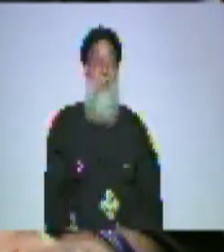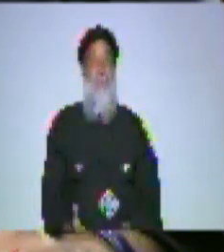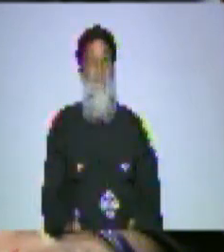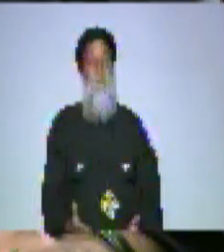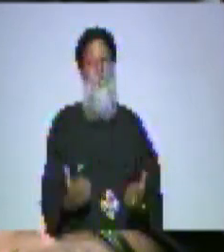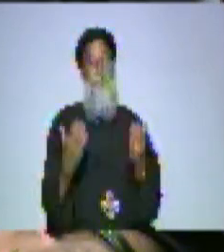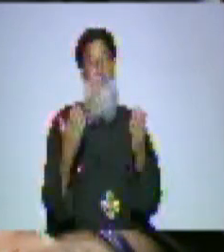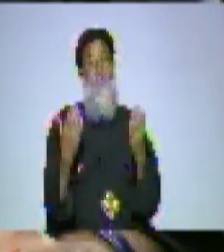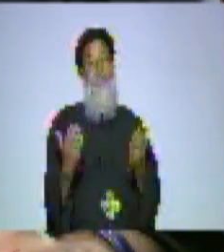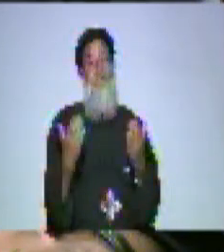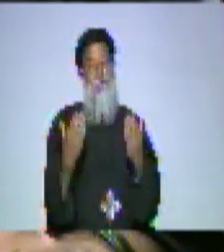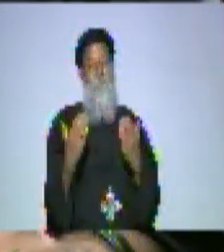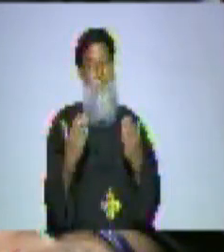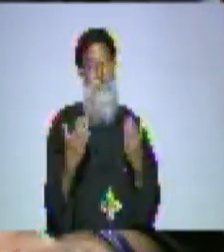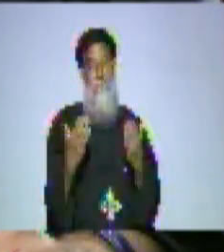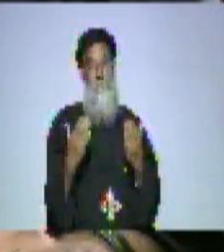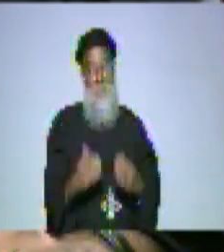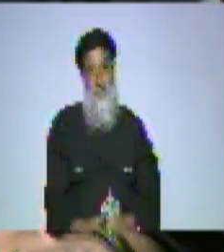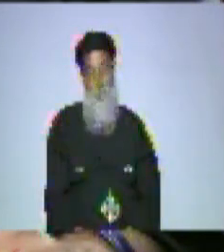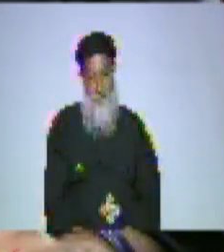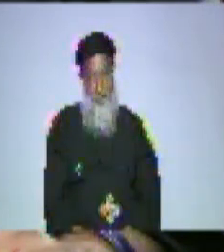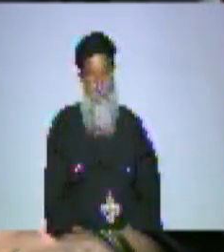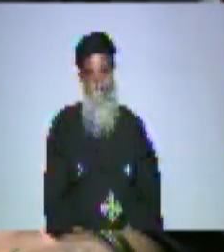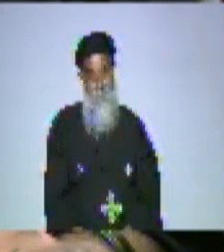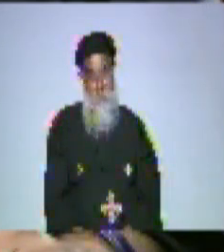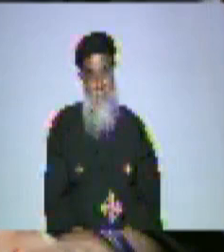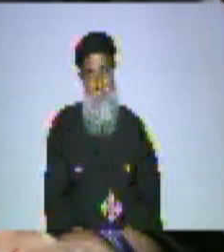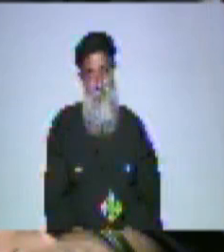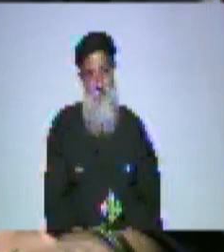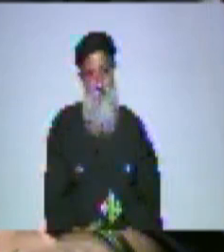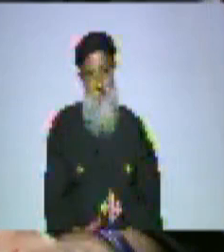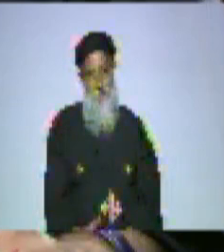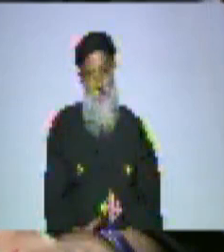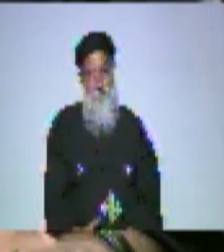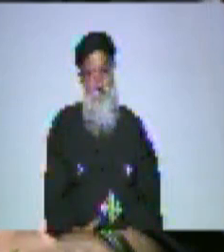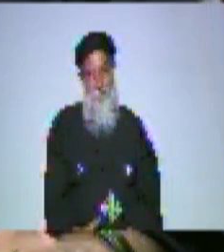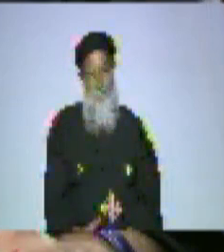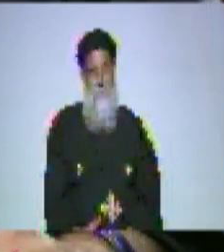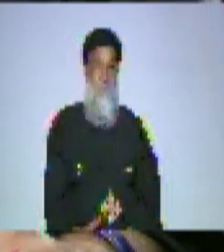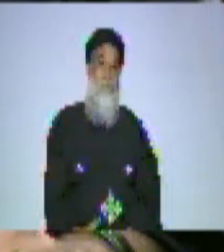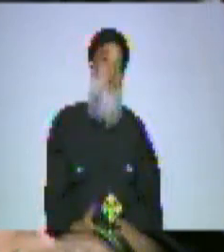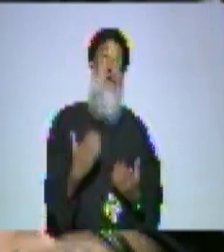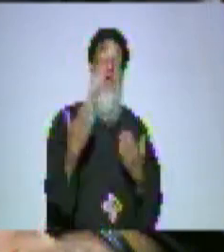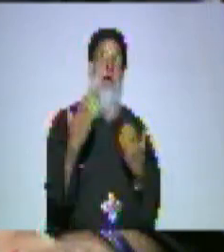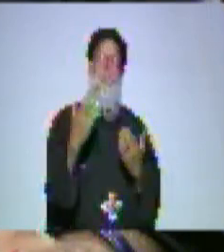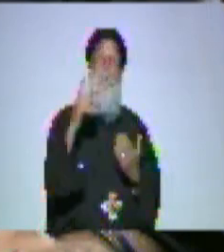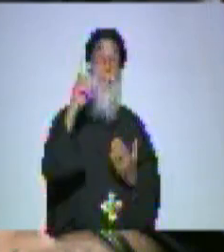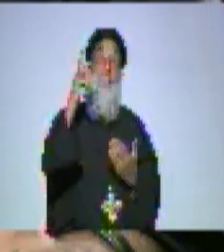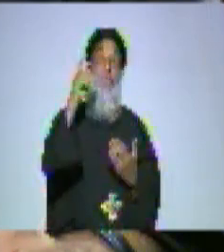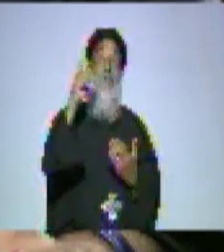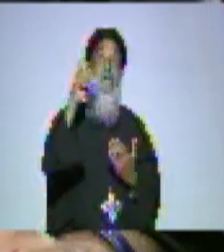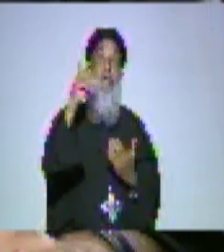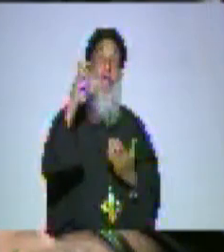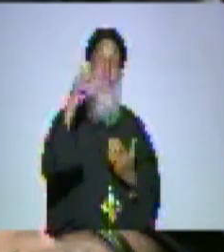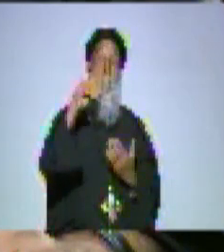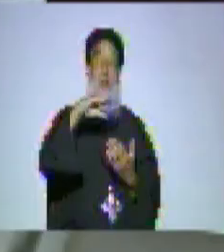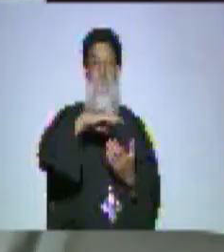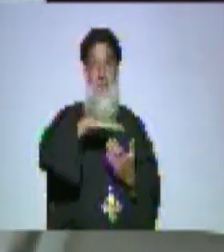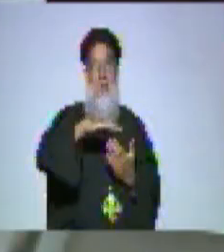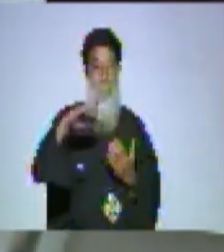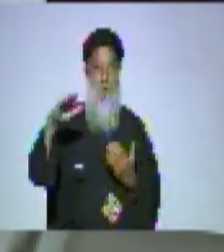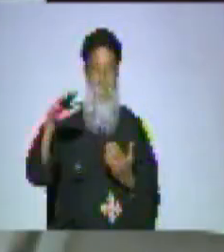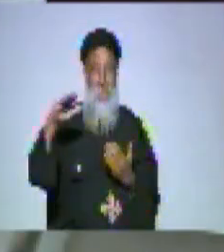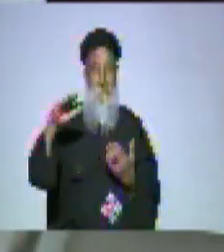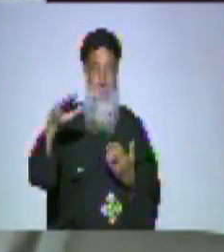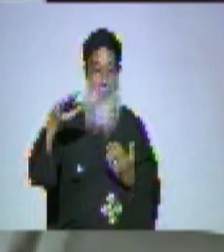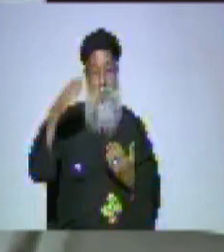تفضل ديت برضو يعني تكلمنا عنها يعني تفضل يا رب مياه النهر في هذه السنه باركها وده